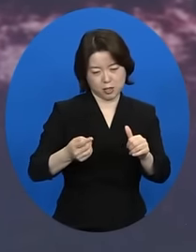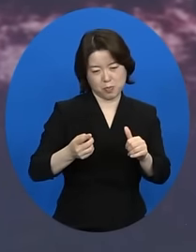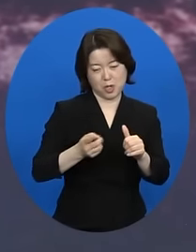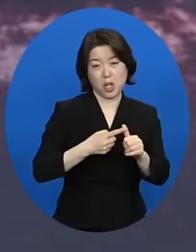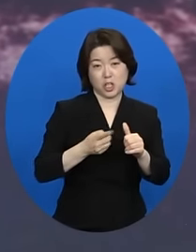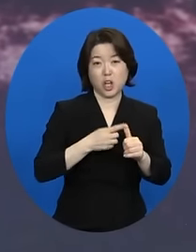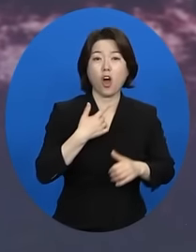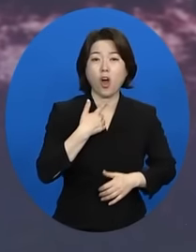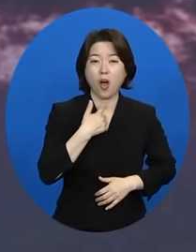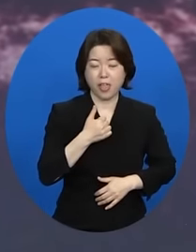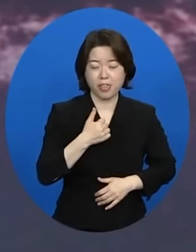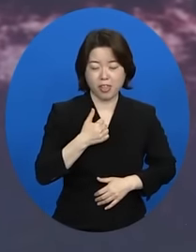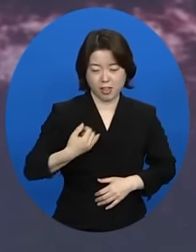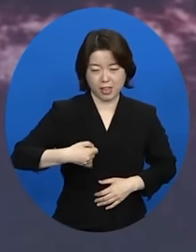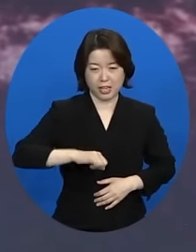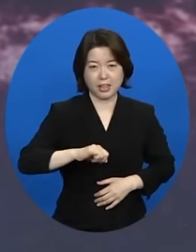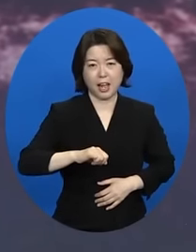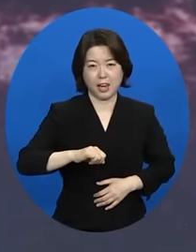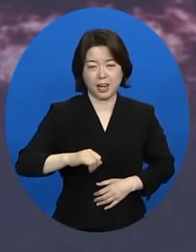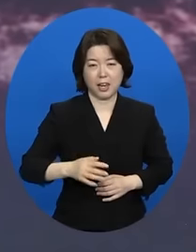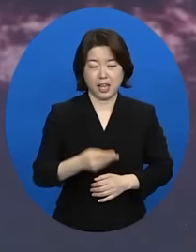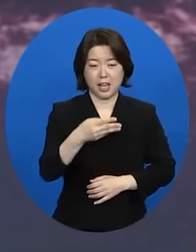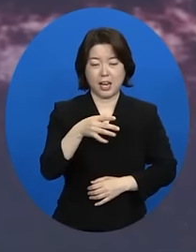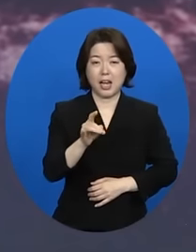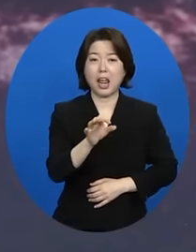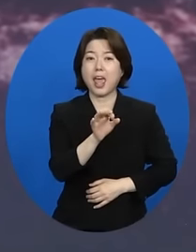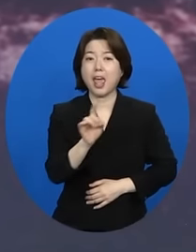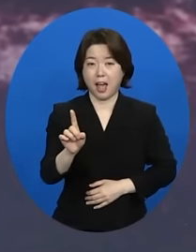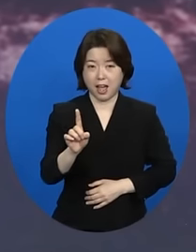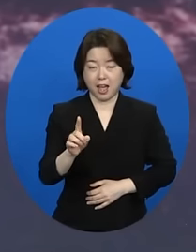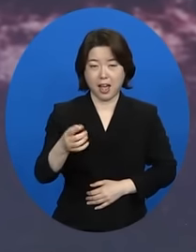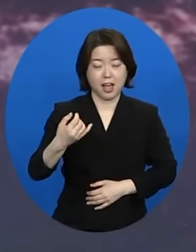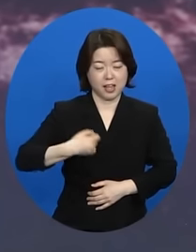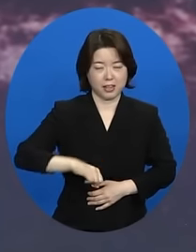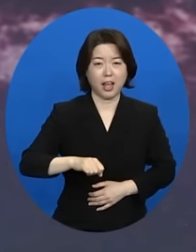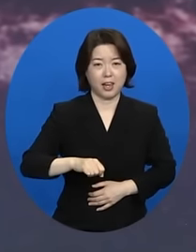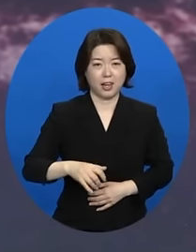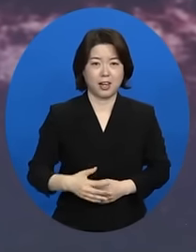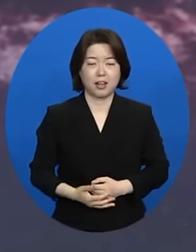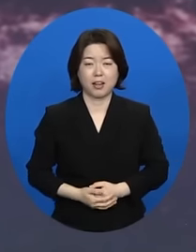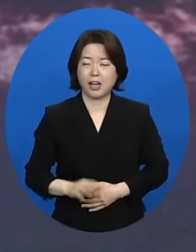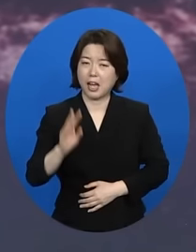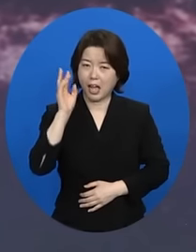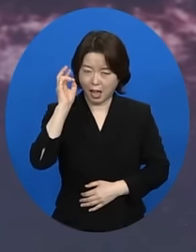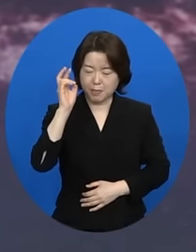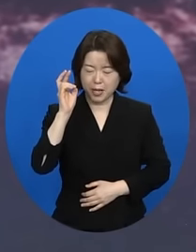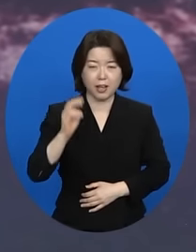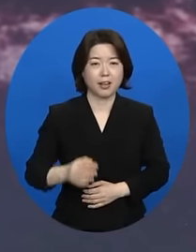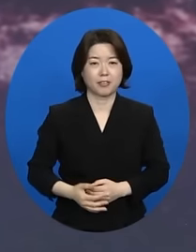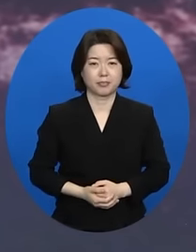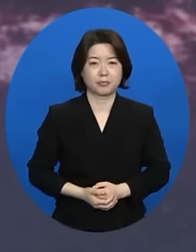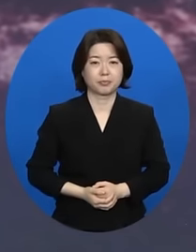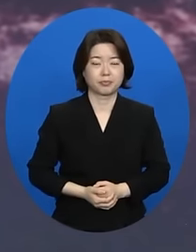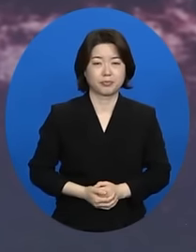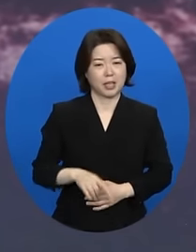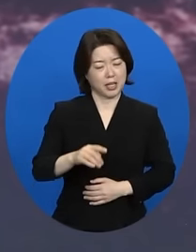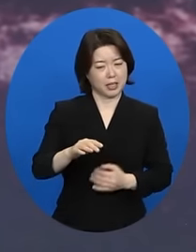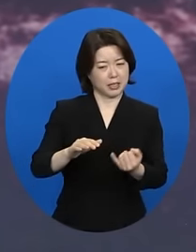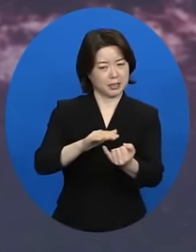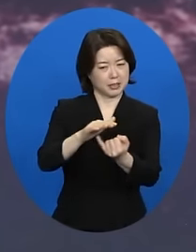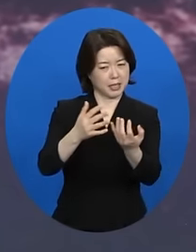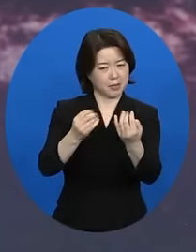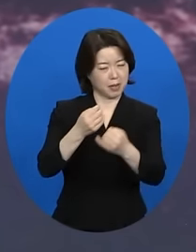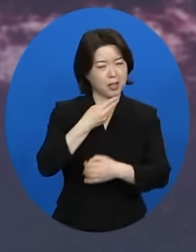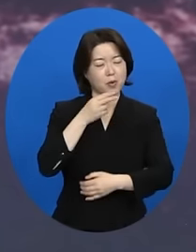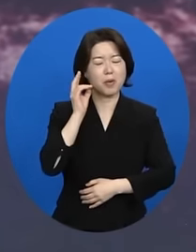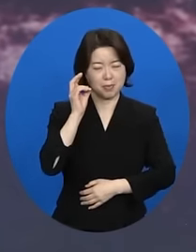않았던 이 레아의 딸이었다라는 것을 언급하고 그냥 지나갑니다. 그러니까 아마도 별로 사랑하지 않아서